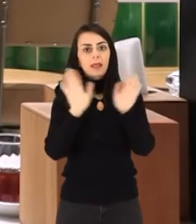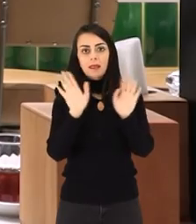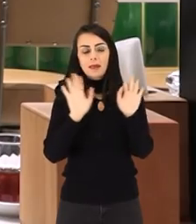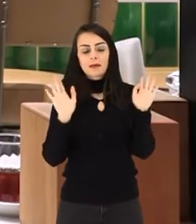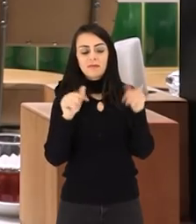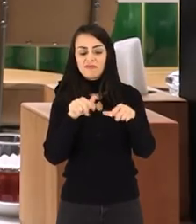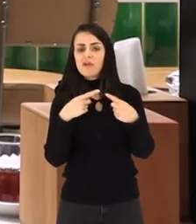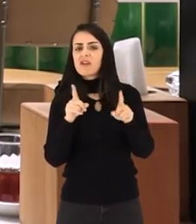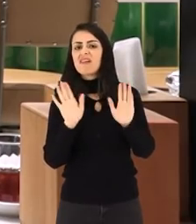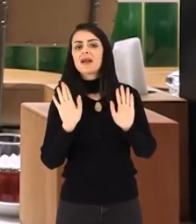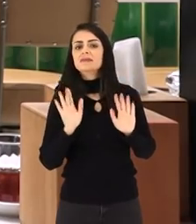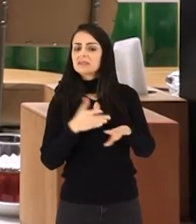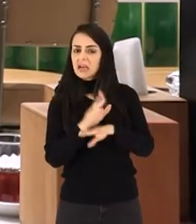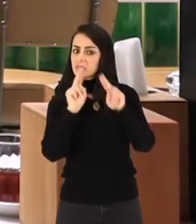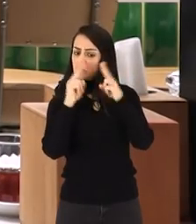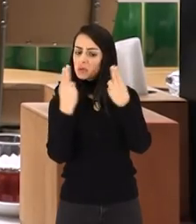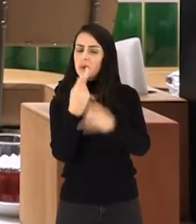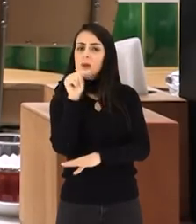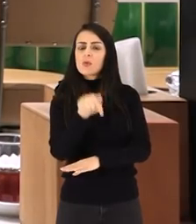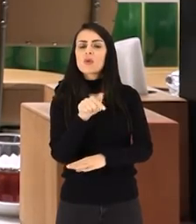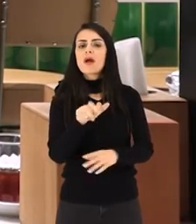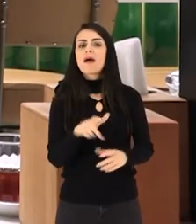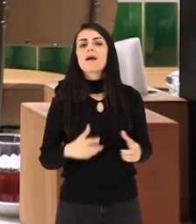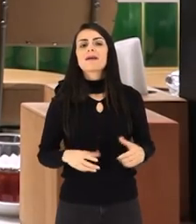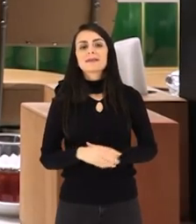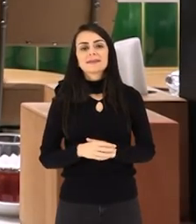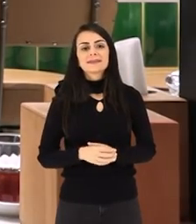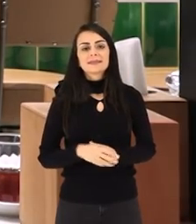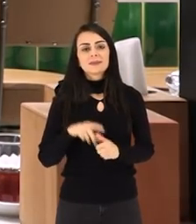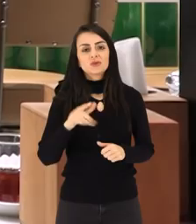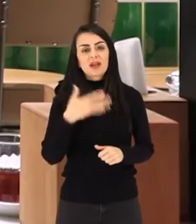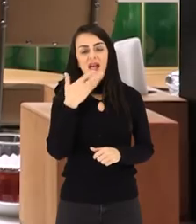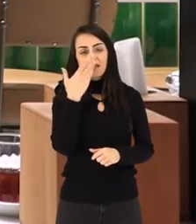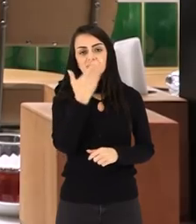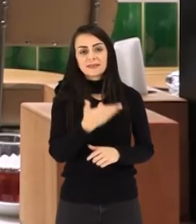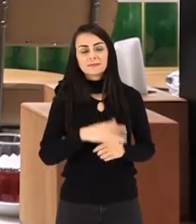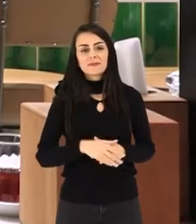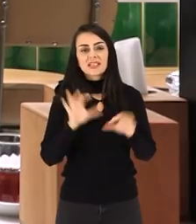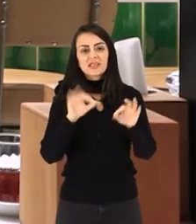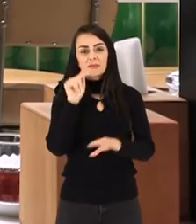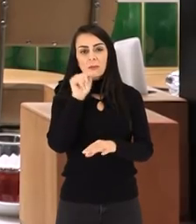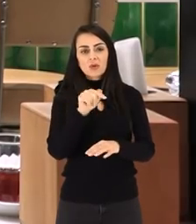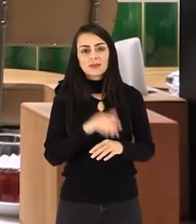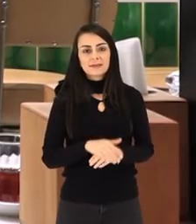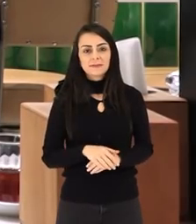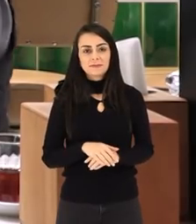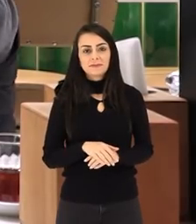söyleyeyim. Anladın mı? Yani şimdi bunları... Sağ ol paşam. Şimdi bunları...